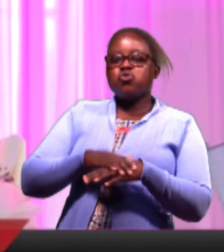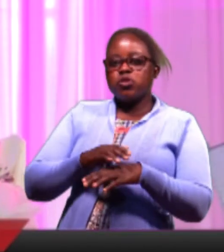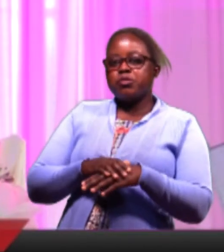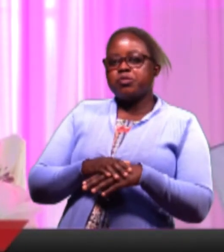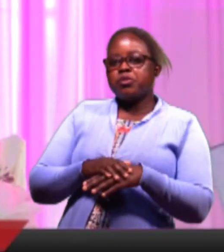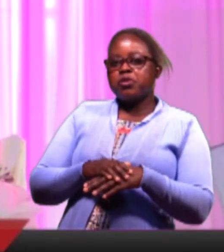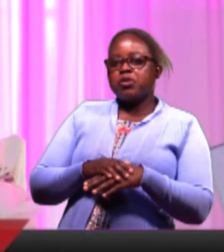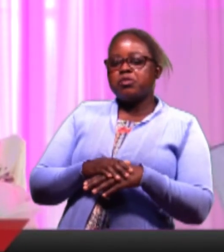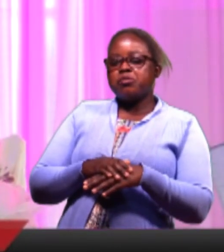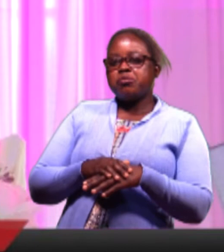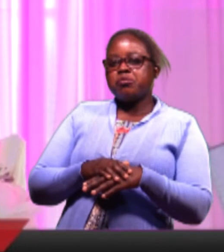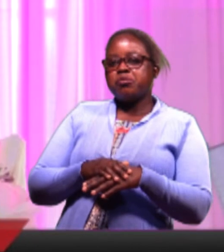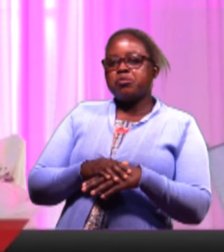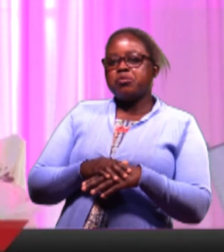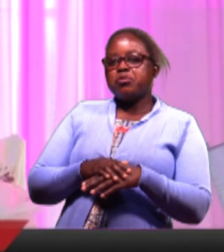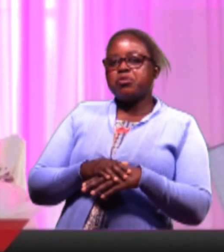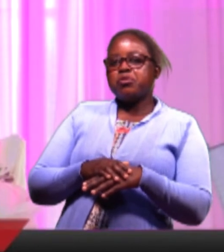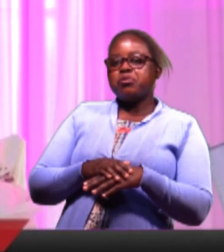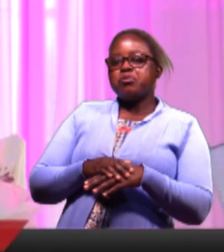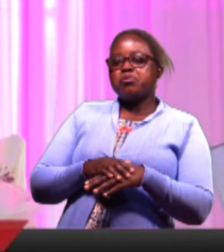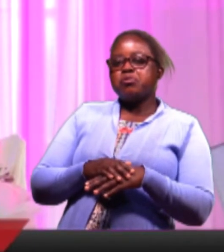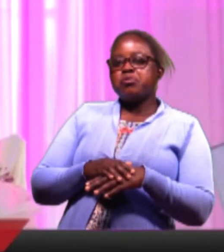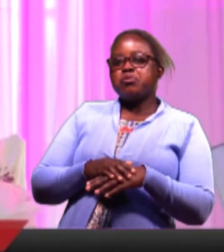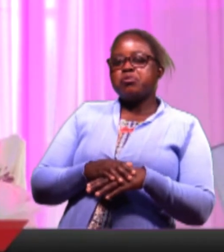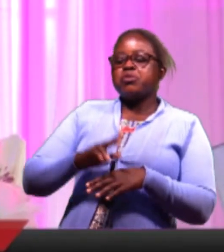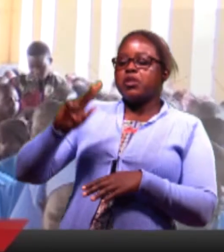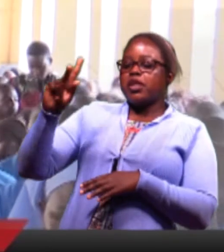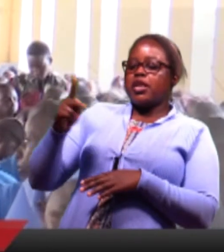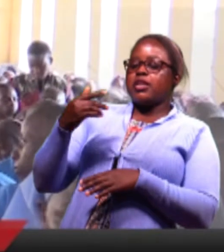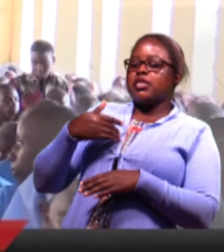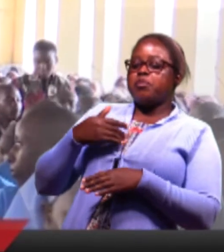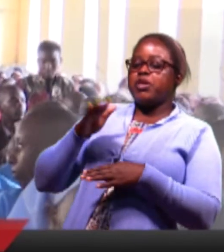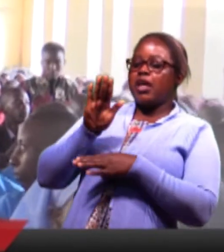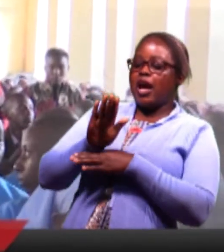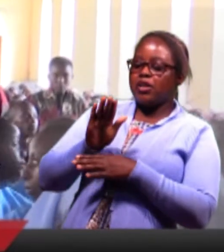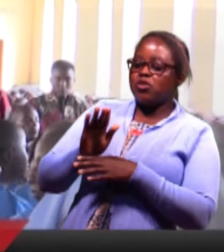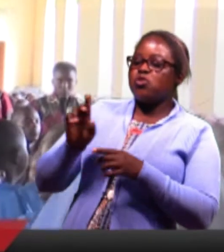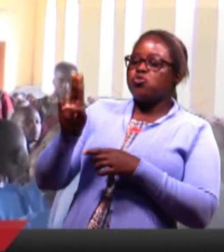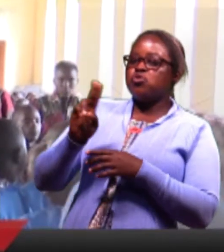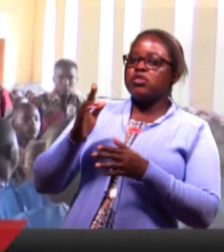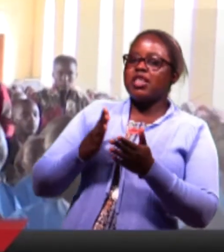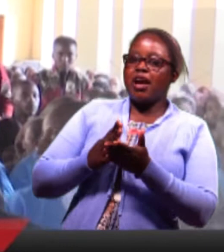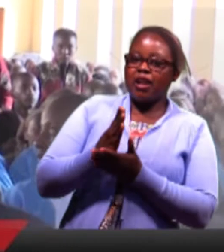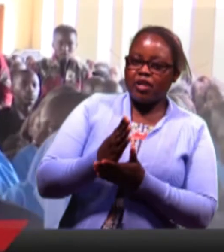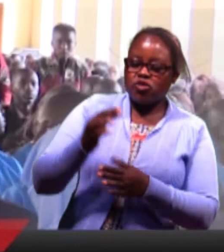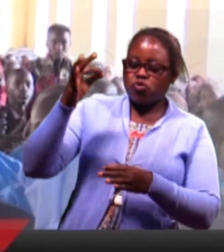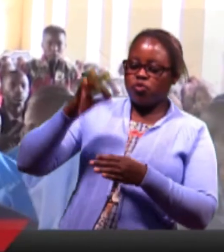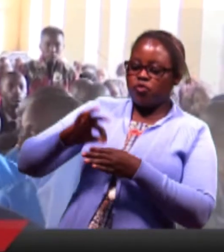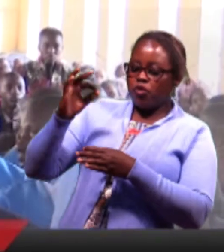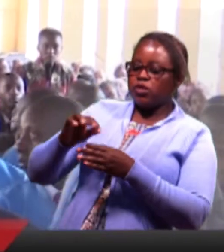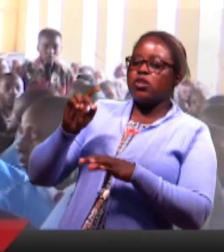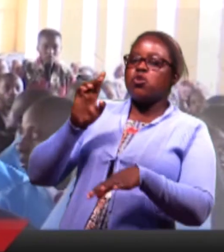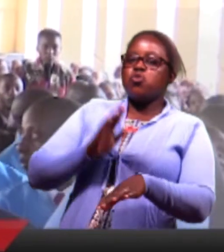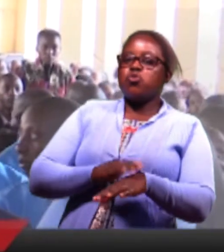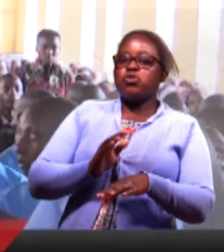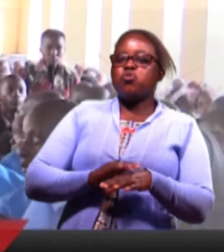na mtu. Hata kama hujaokoka, mtu uko wapi? Wakenya wameombwa kutumia haki yao ya kupiga